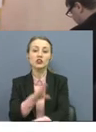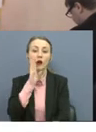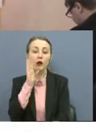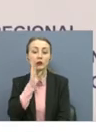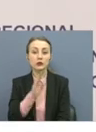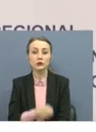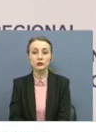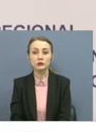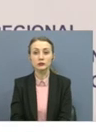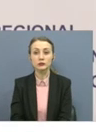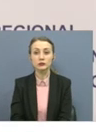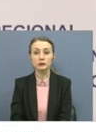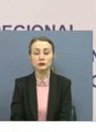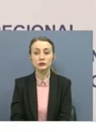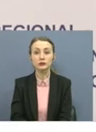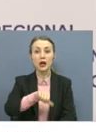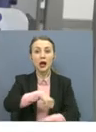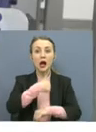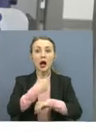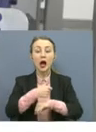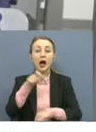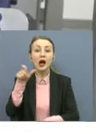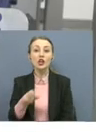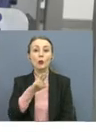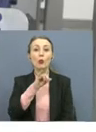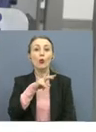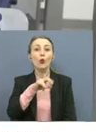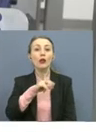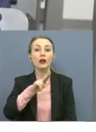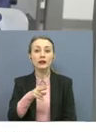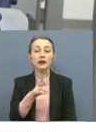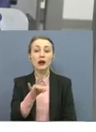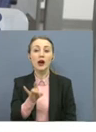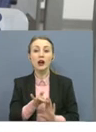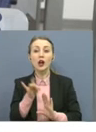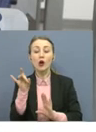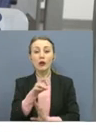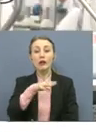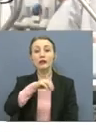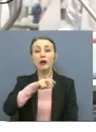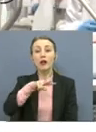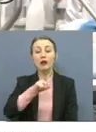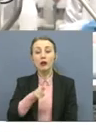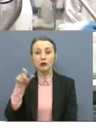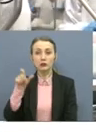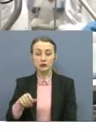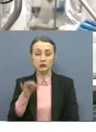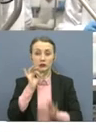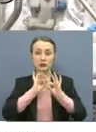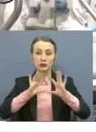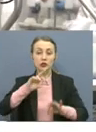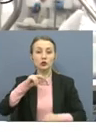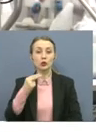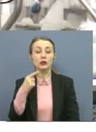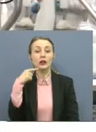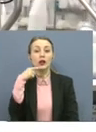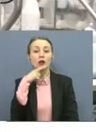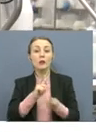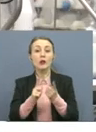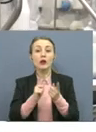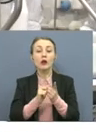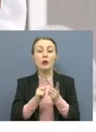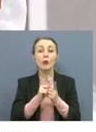ауыл шаруашылығы 143% өскен. Бұландыдағы бұл көрсеткіштерге Макинс құс фабрикасының өнім көлемін 18 миллиард теңгеден асыруы